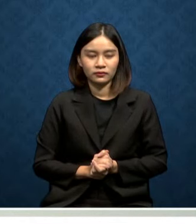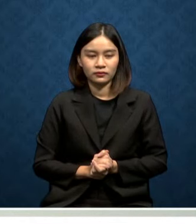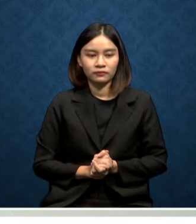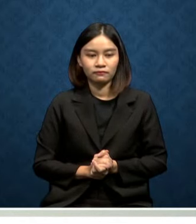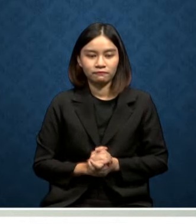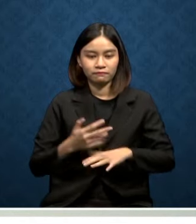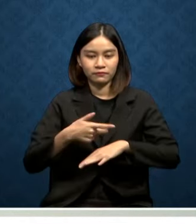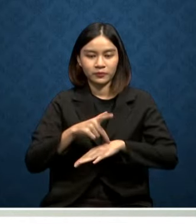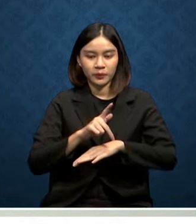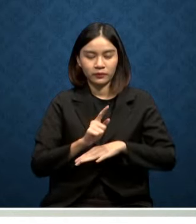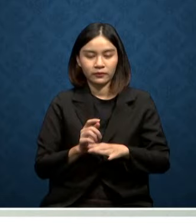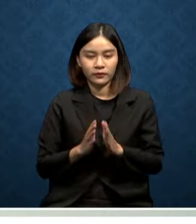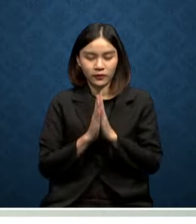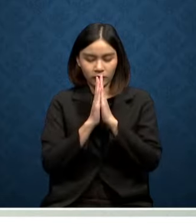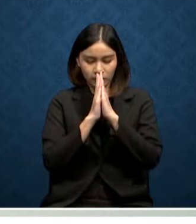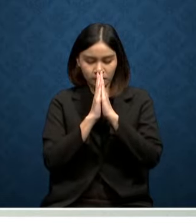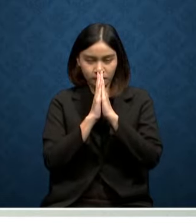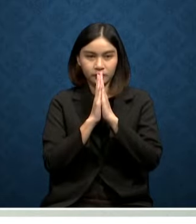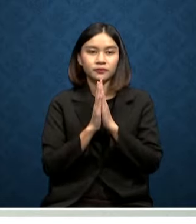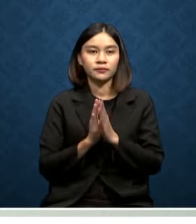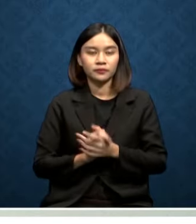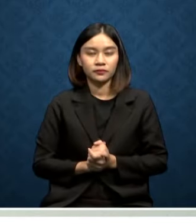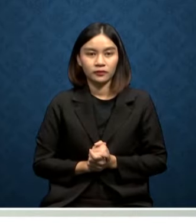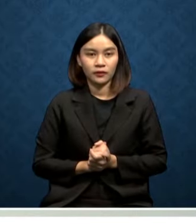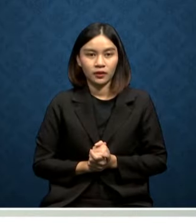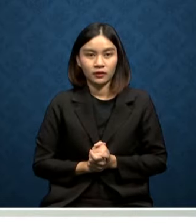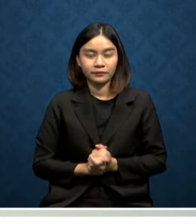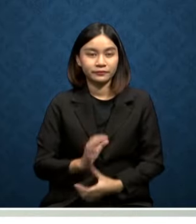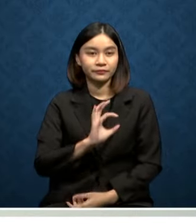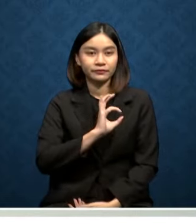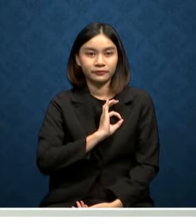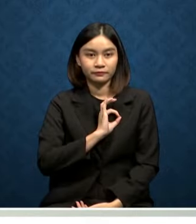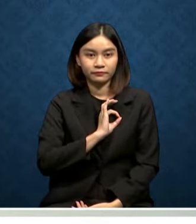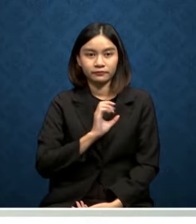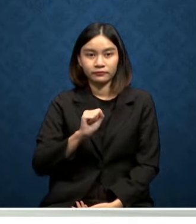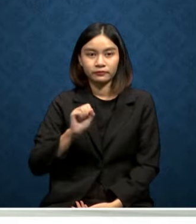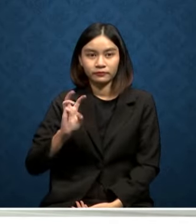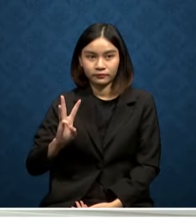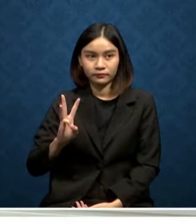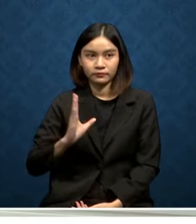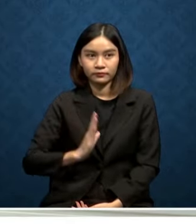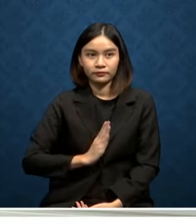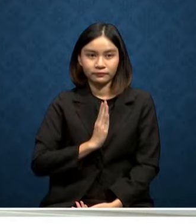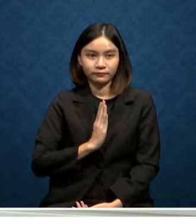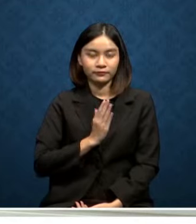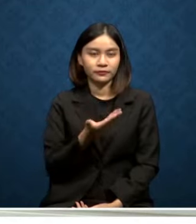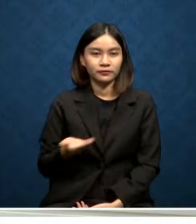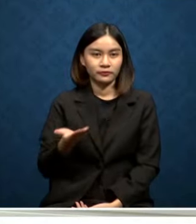ท่านประธานที่เคารพท่านสมาชิกวุฒิสภาผู้มีเกียรติครับ